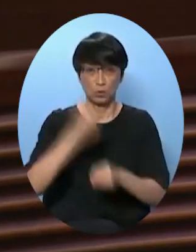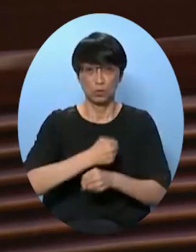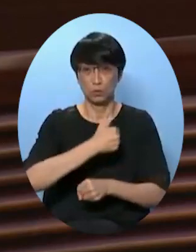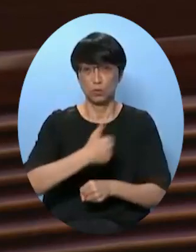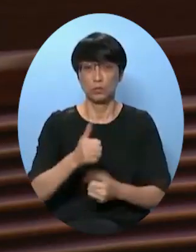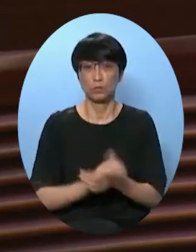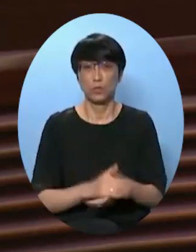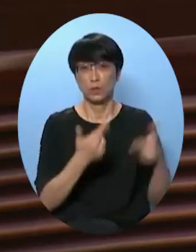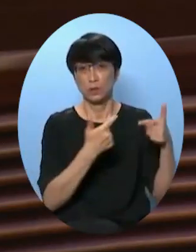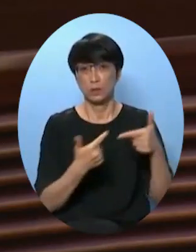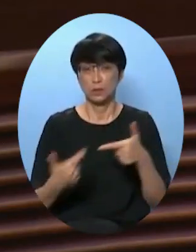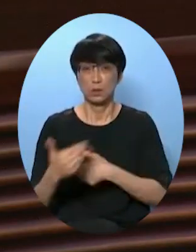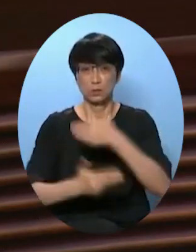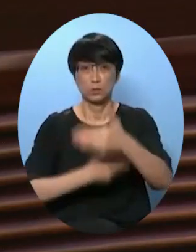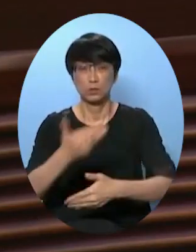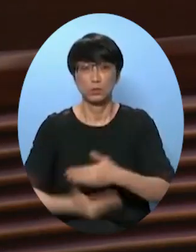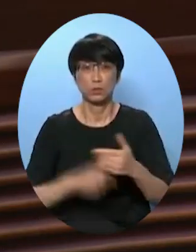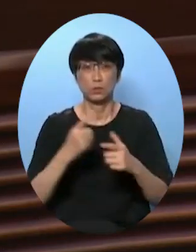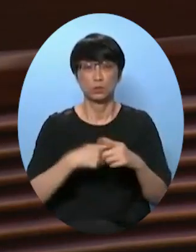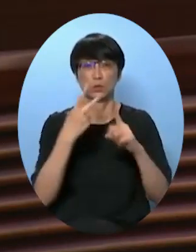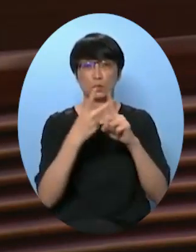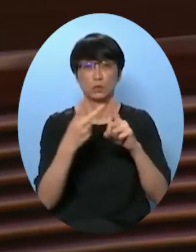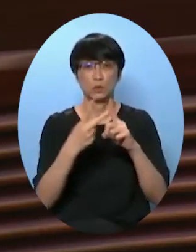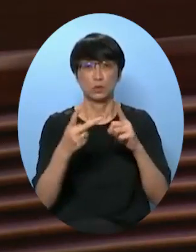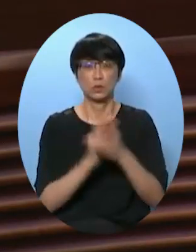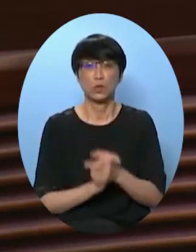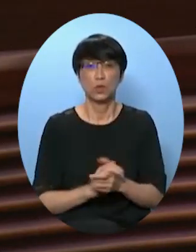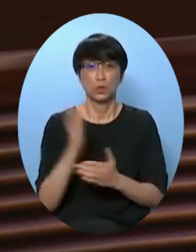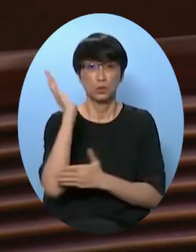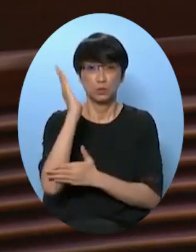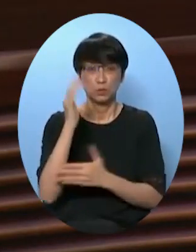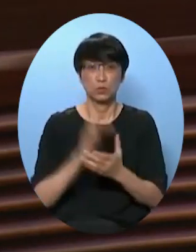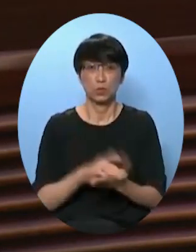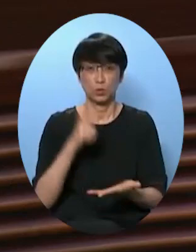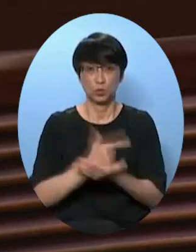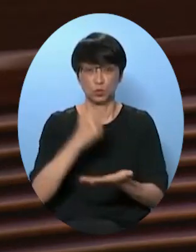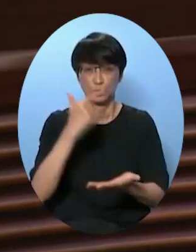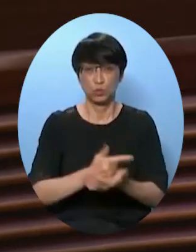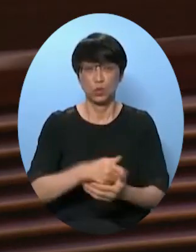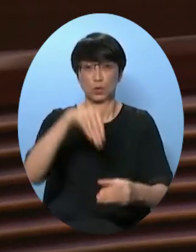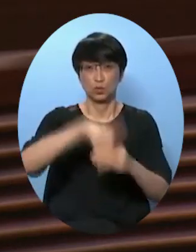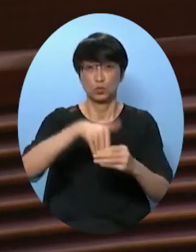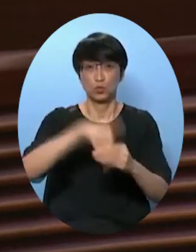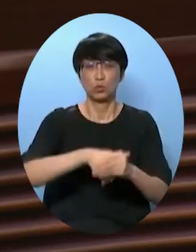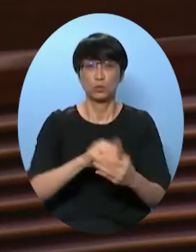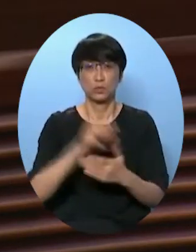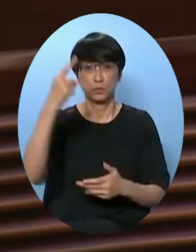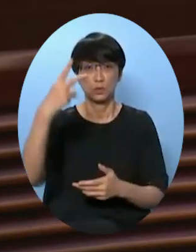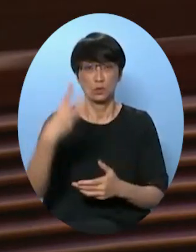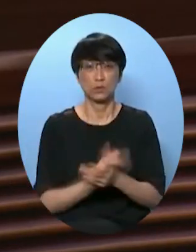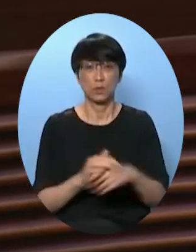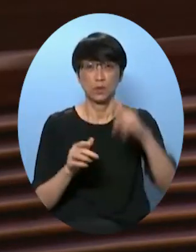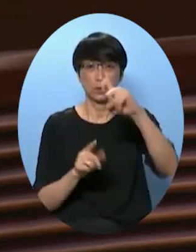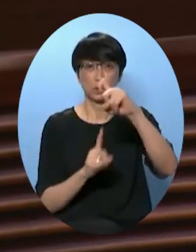來的12個月，我們將會舉行3場十分重要的選舉，現時的計劃是在今年9月19